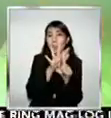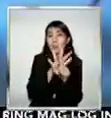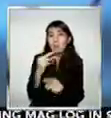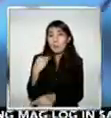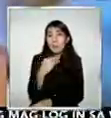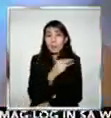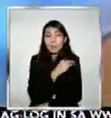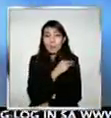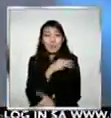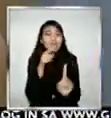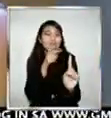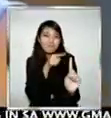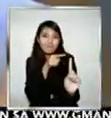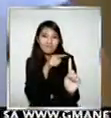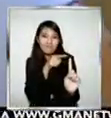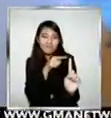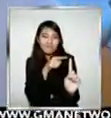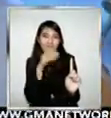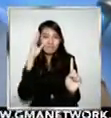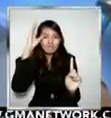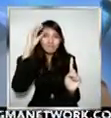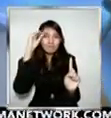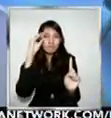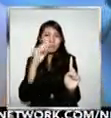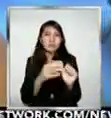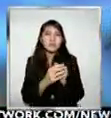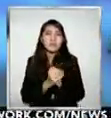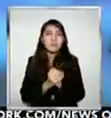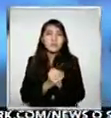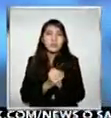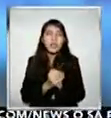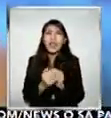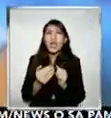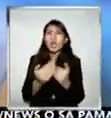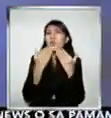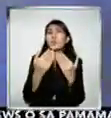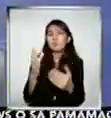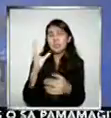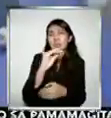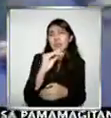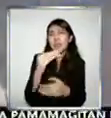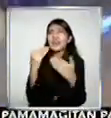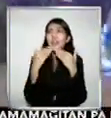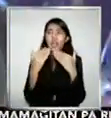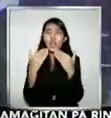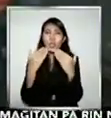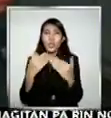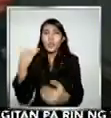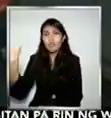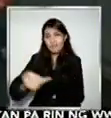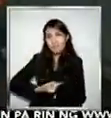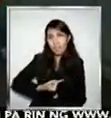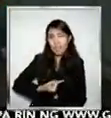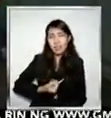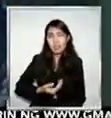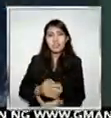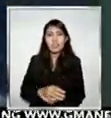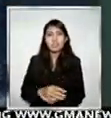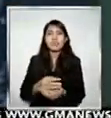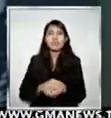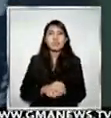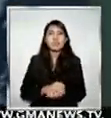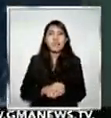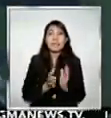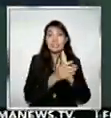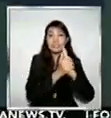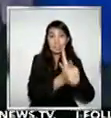Reyes. Spencer. Okay, good evening sa inyo lahat. And thank you sa pag-invite sa amin ni Kuya Germs. Bukod sa pagsasayaw, sumabak